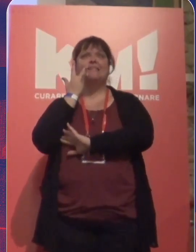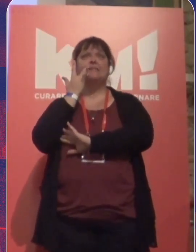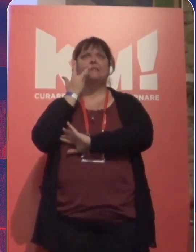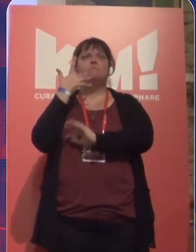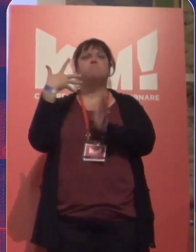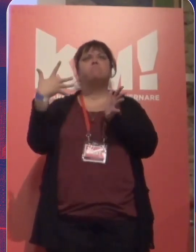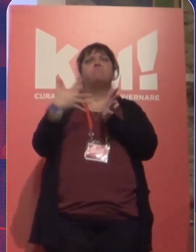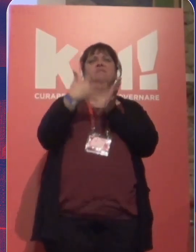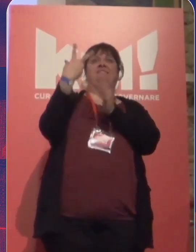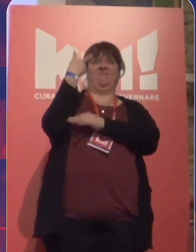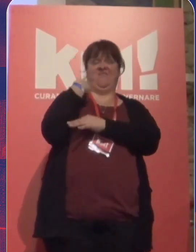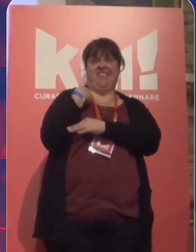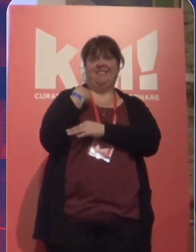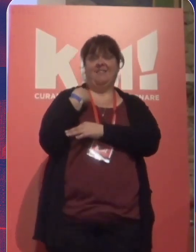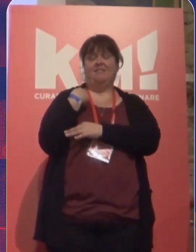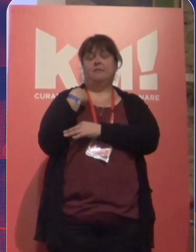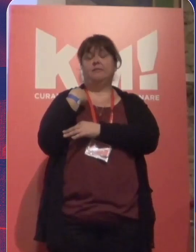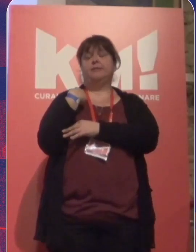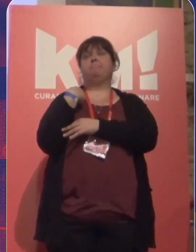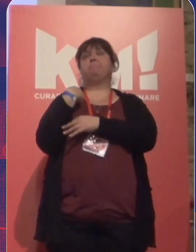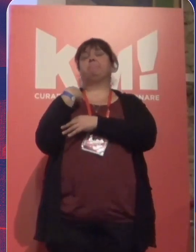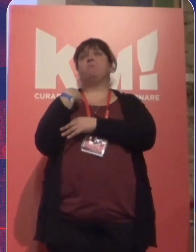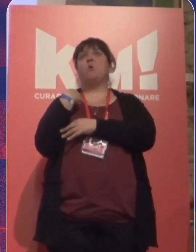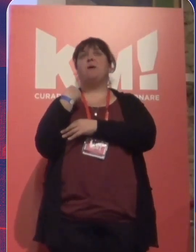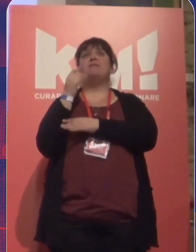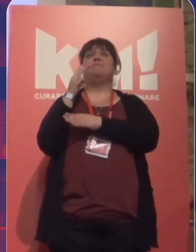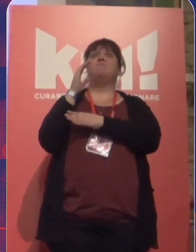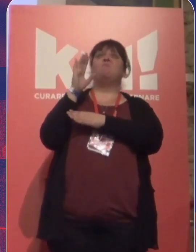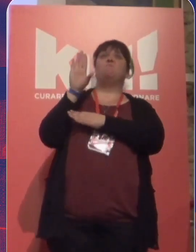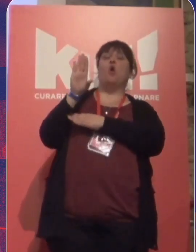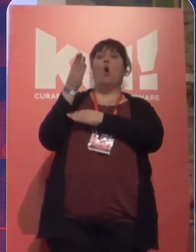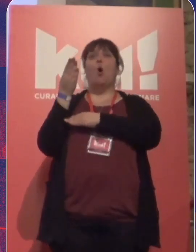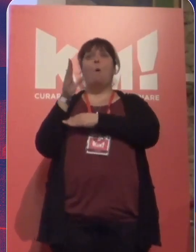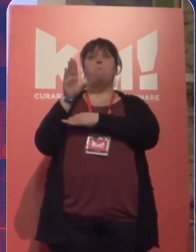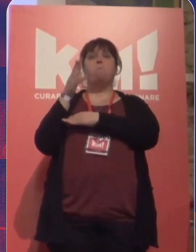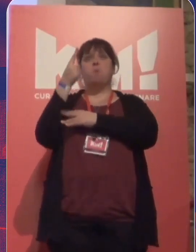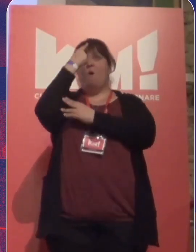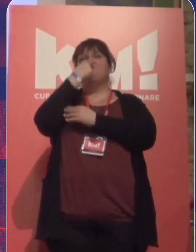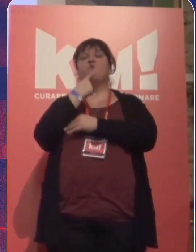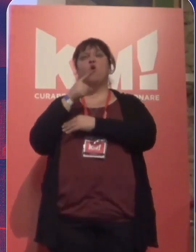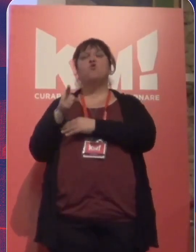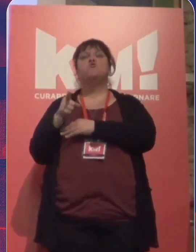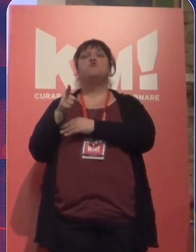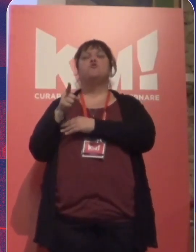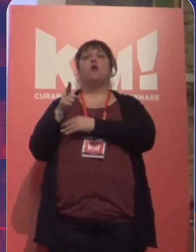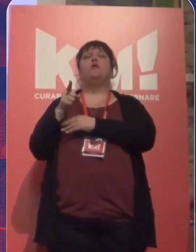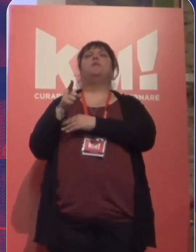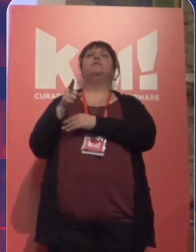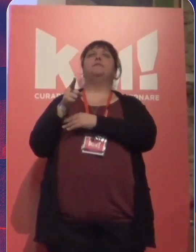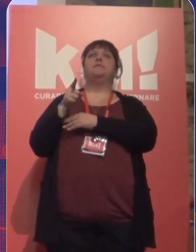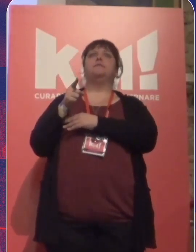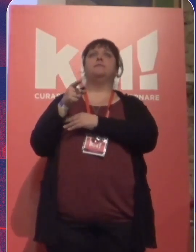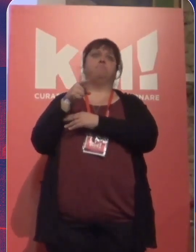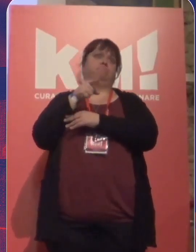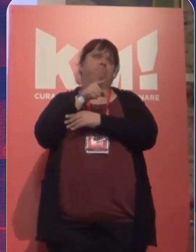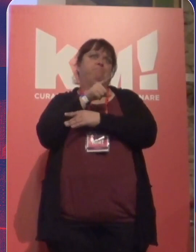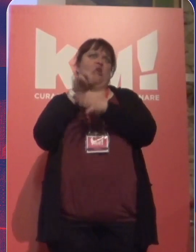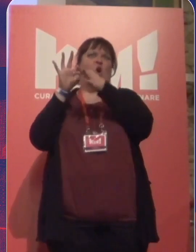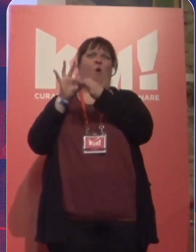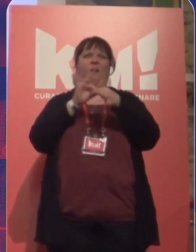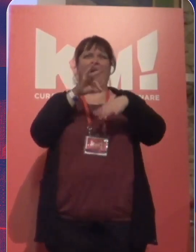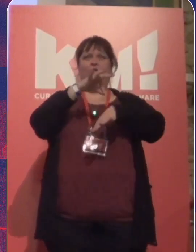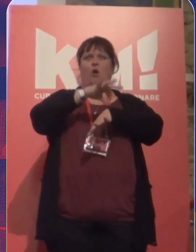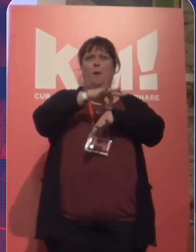e questo doppio volto dell'altro e qui arrivo alle patologie questo doppio volto dell'altro